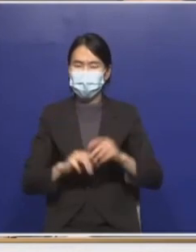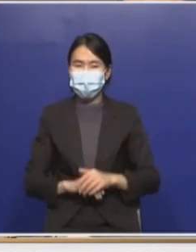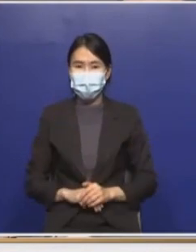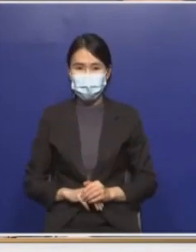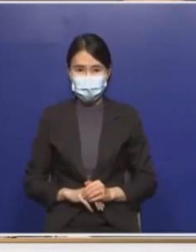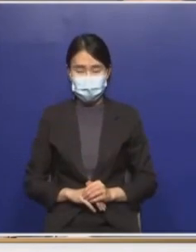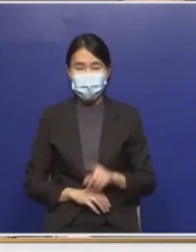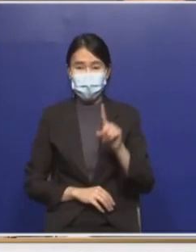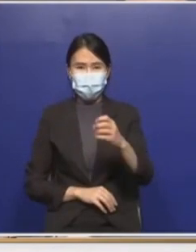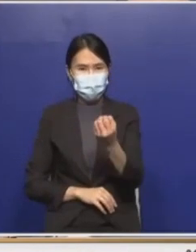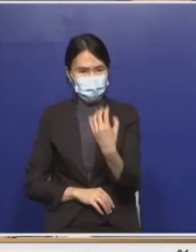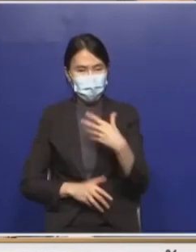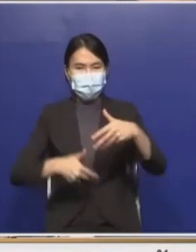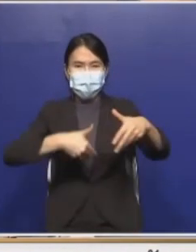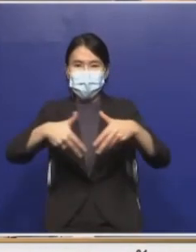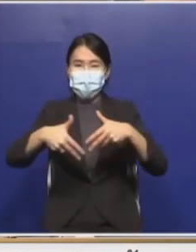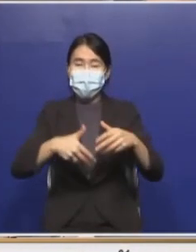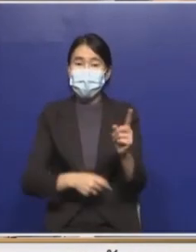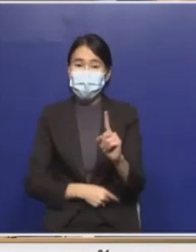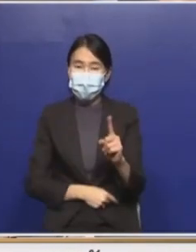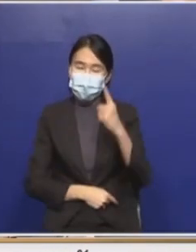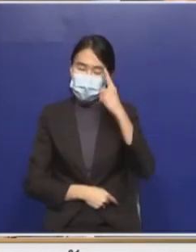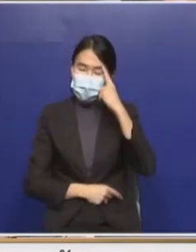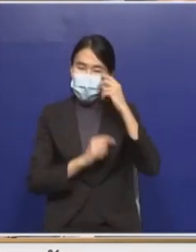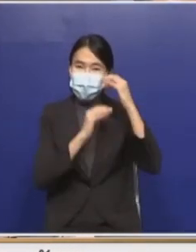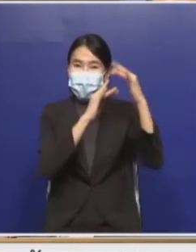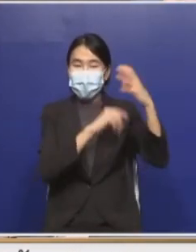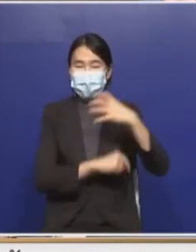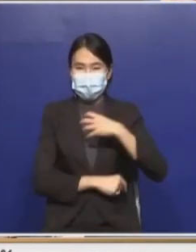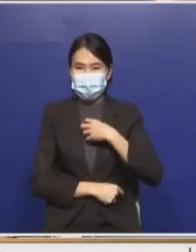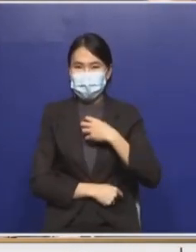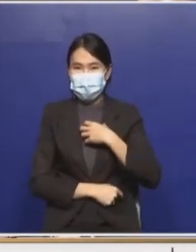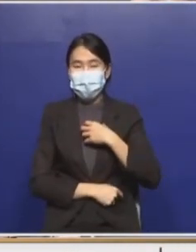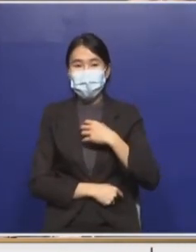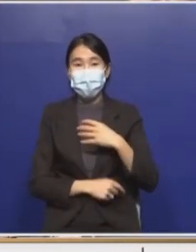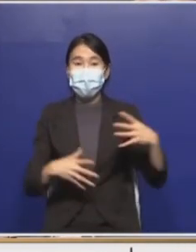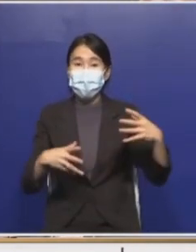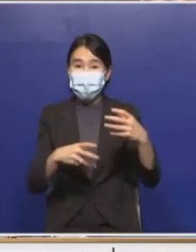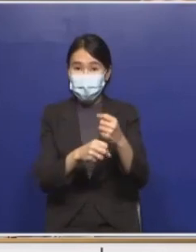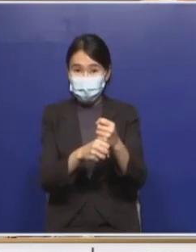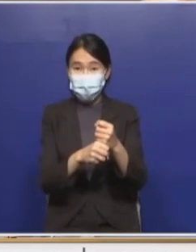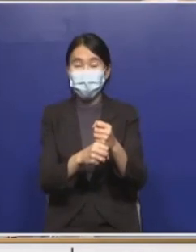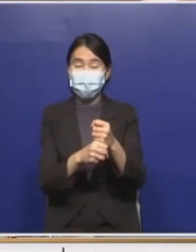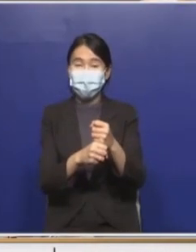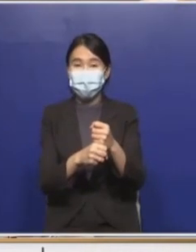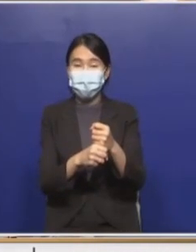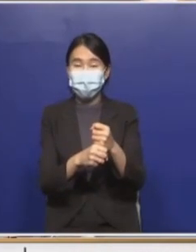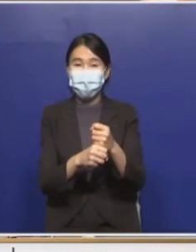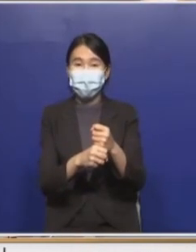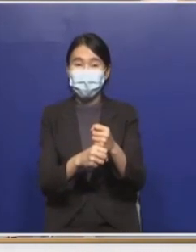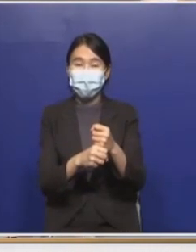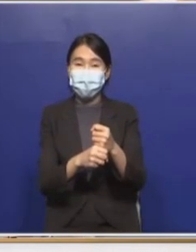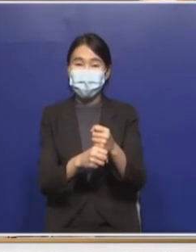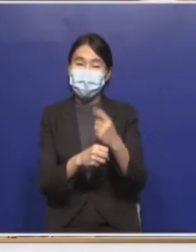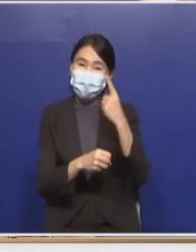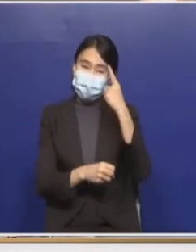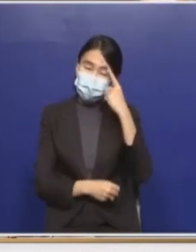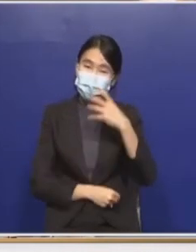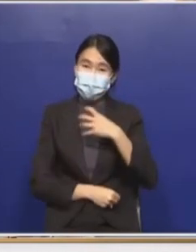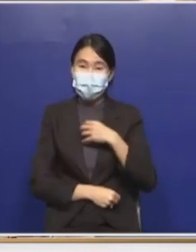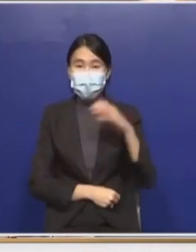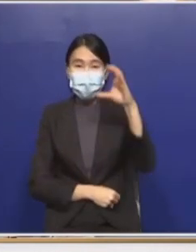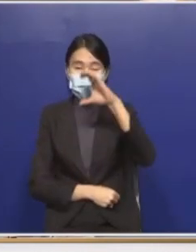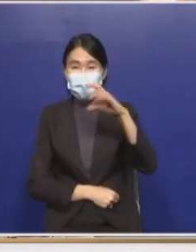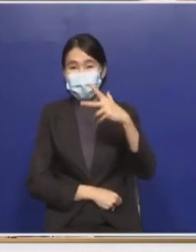ท่านต้องบอกแก่ประชาชนว่าให้ความหวังแก่ประชาชนว่าตกลงอ่ะท่านจะสะสมท่านจะจัดหาจัด